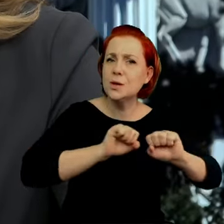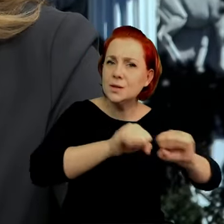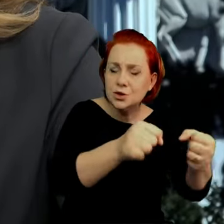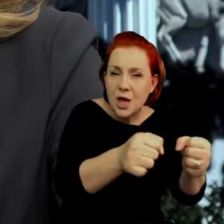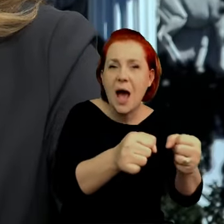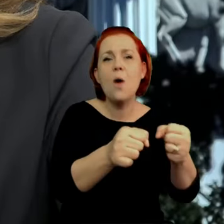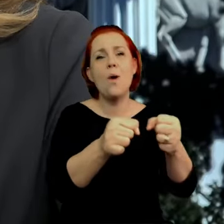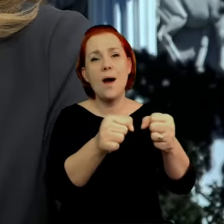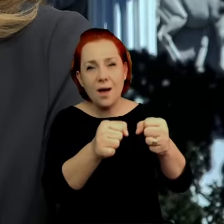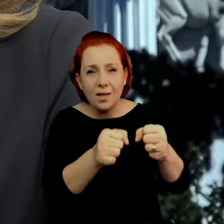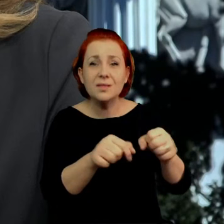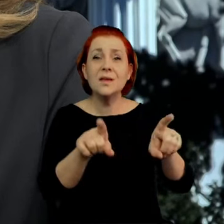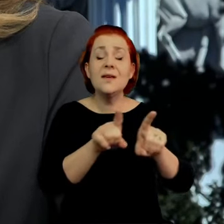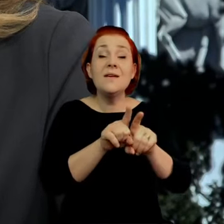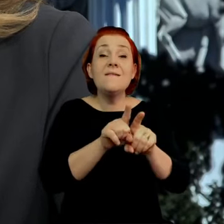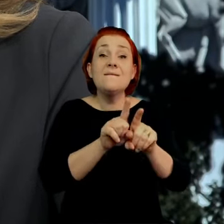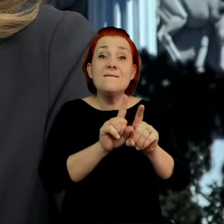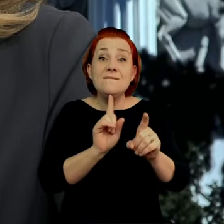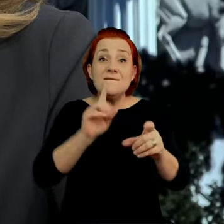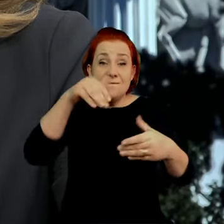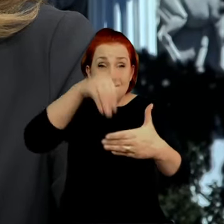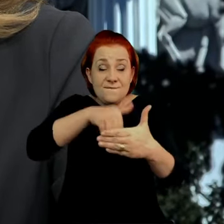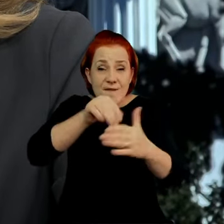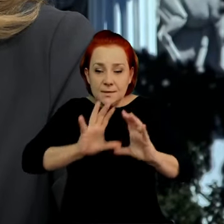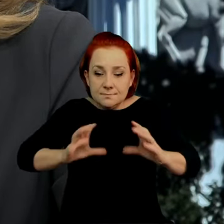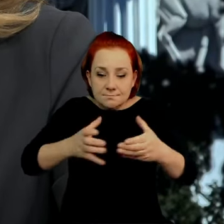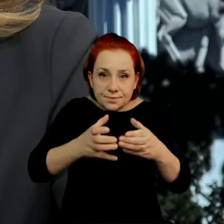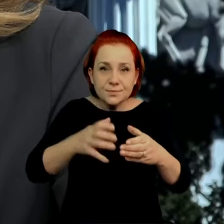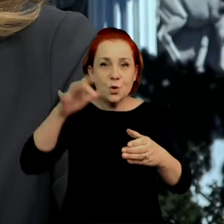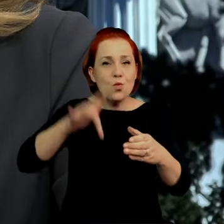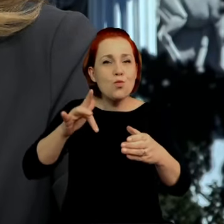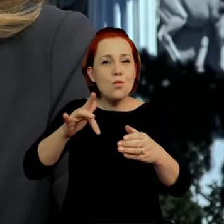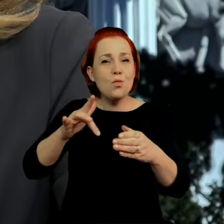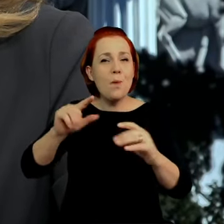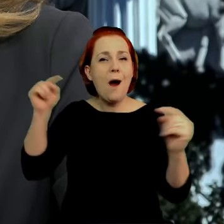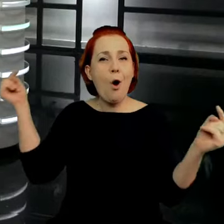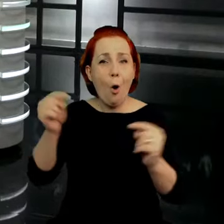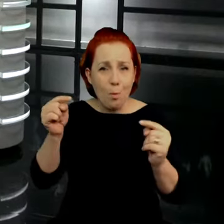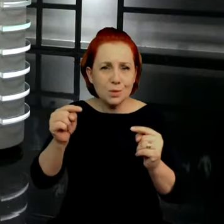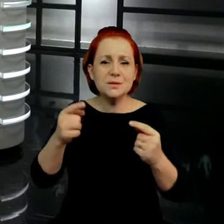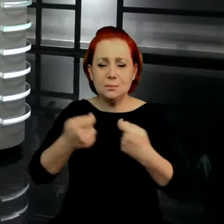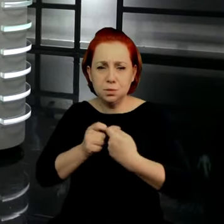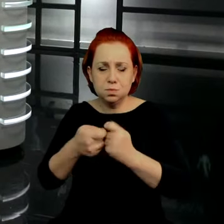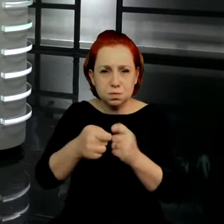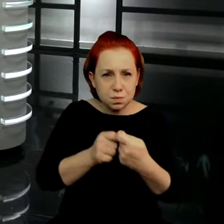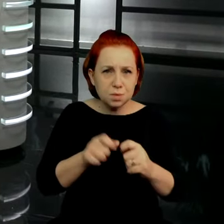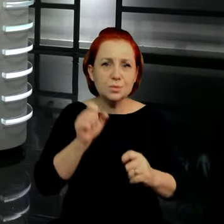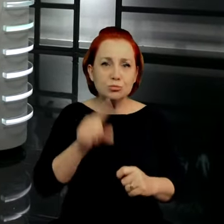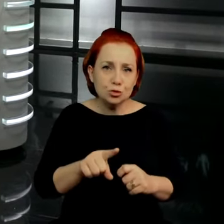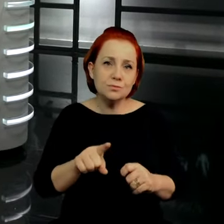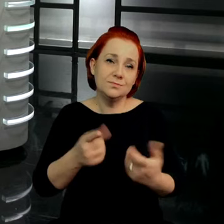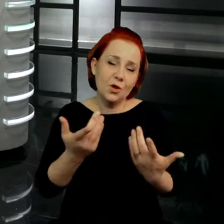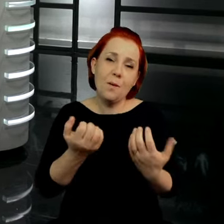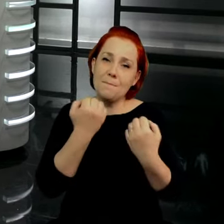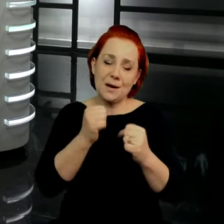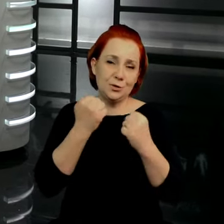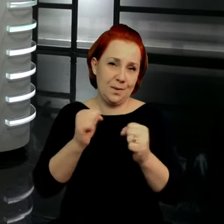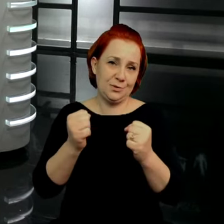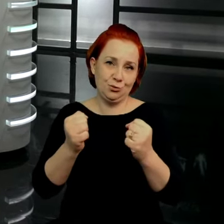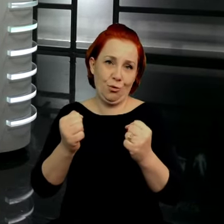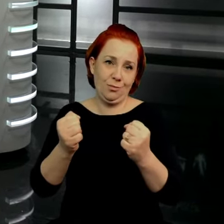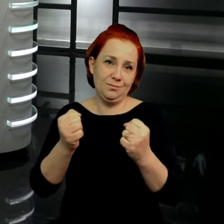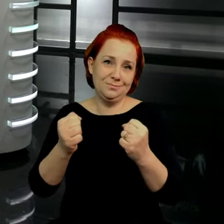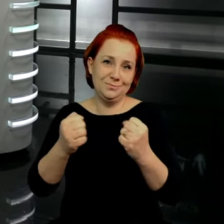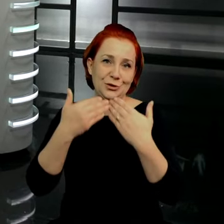nas wewnątrz opozycji, takich międzyklubowych. Ja bardzo je cenię i bardzo im wszystkim dobrze życzę. To dlaczego